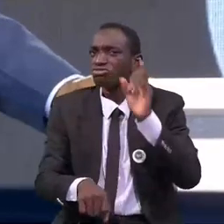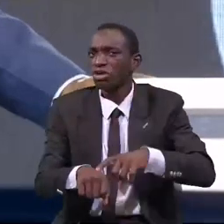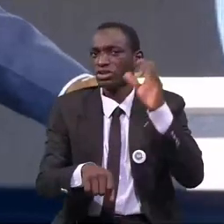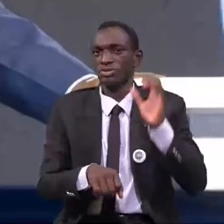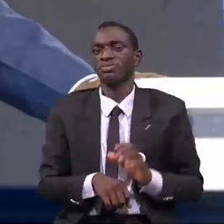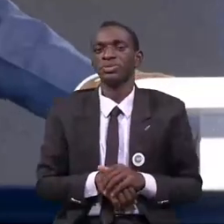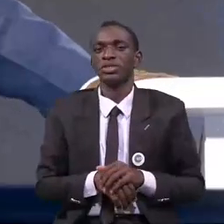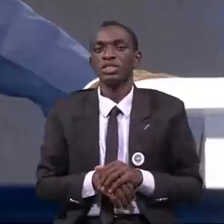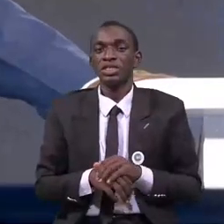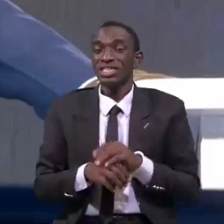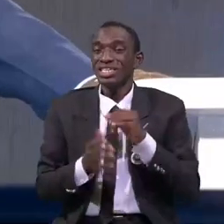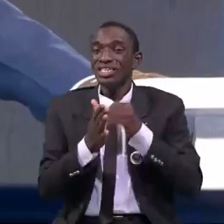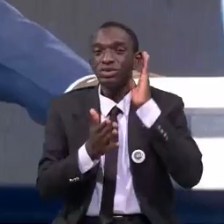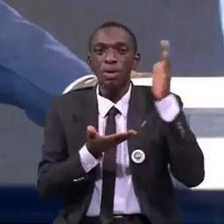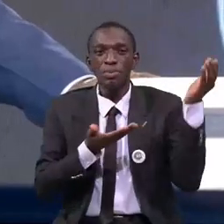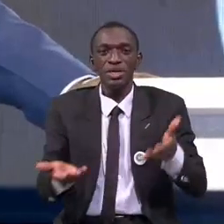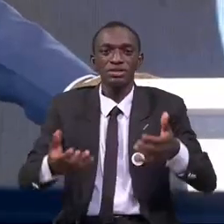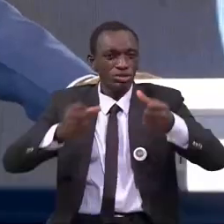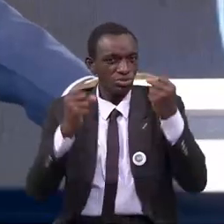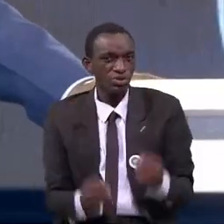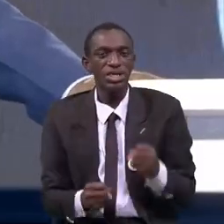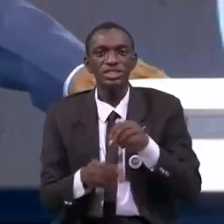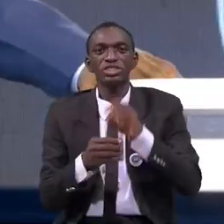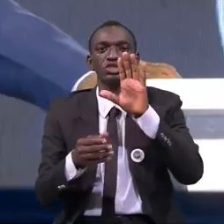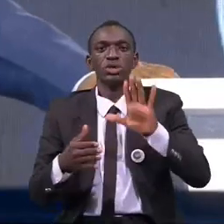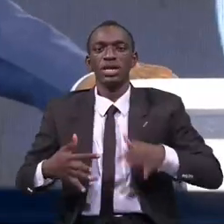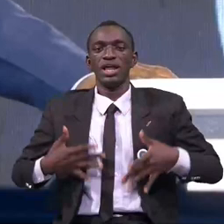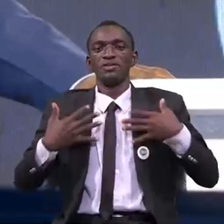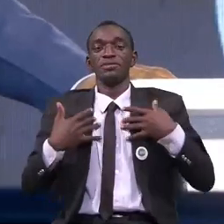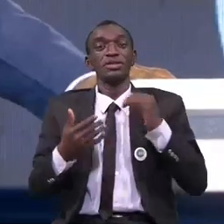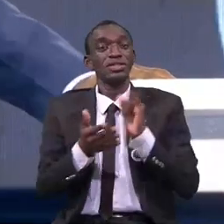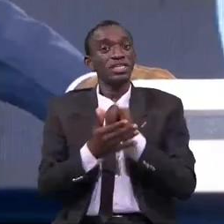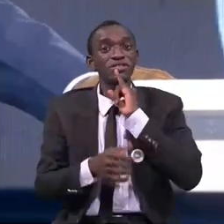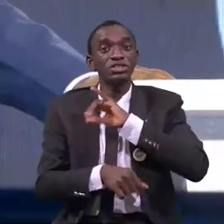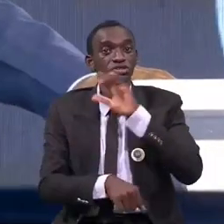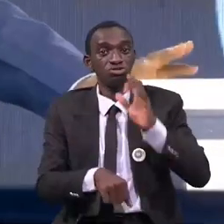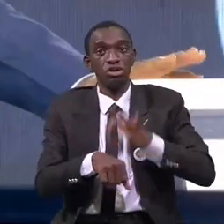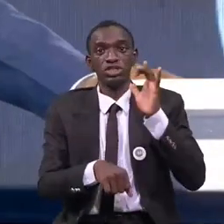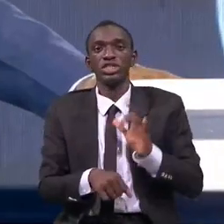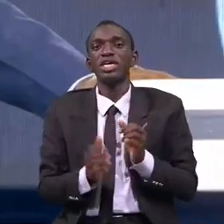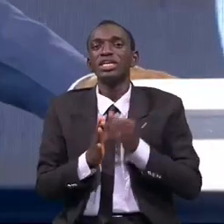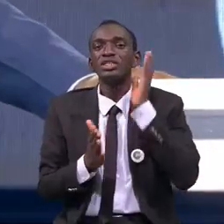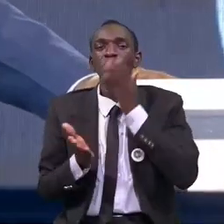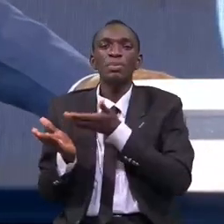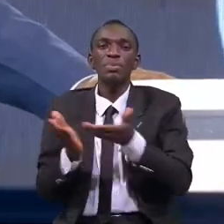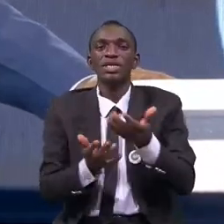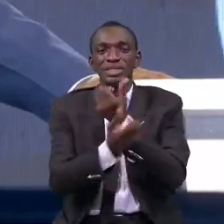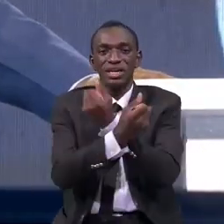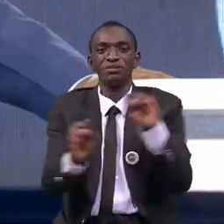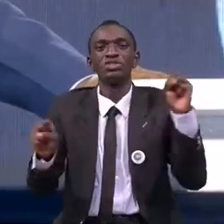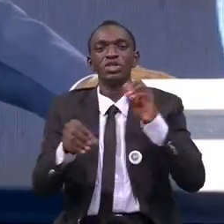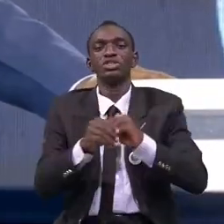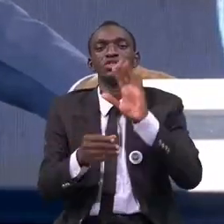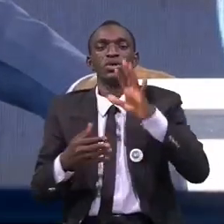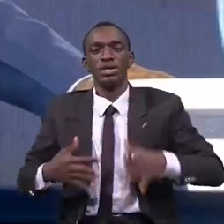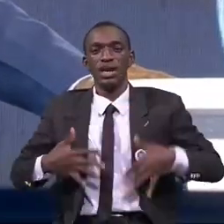touche cel va vous donner la force c'est la touche cela va apporter le